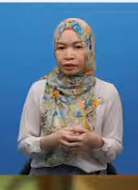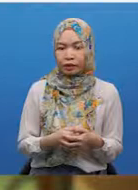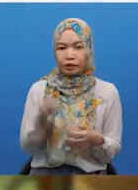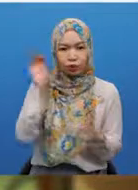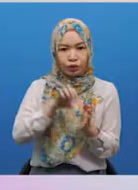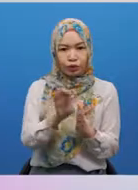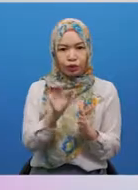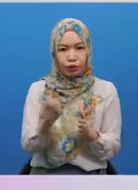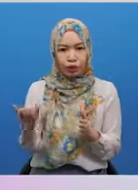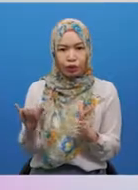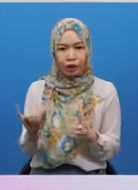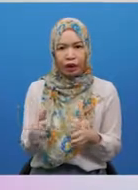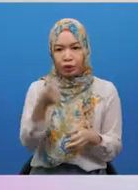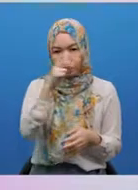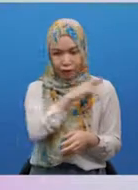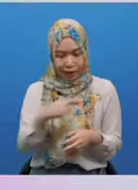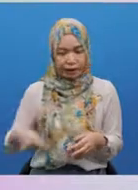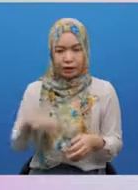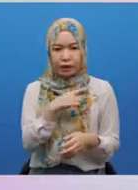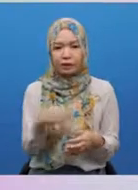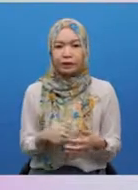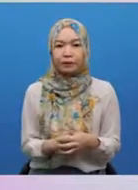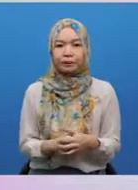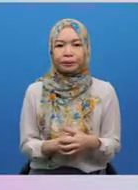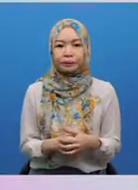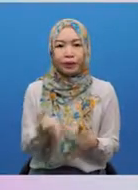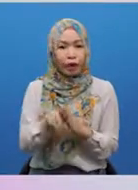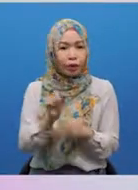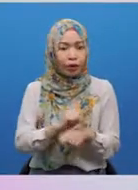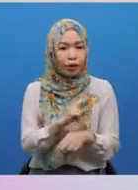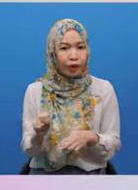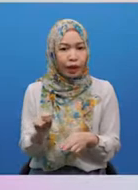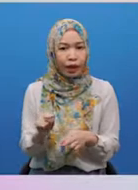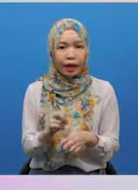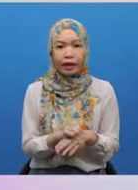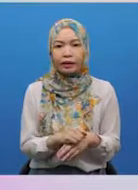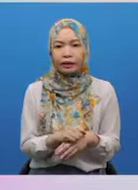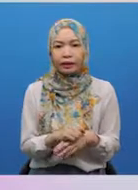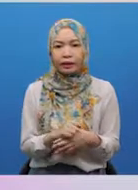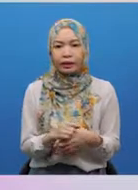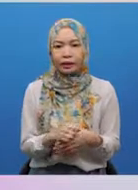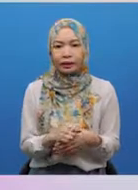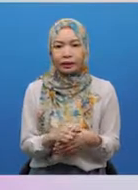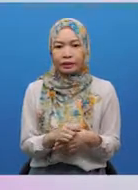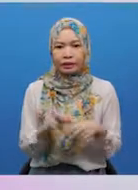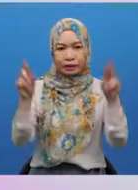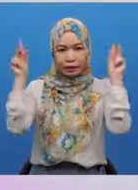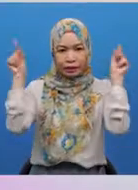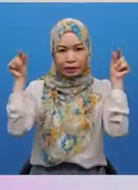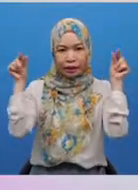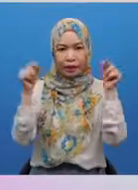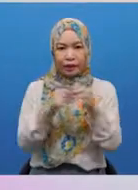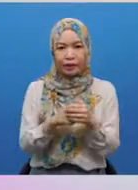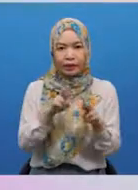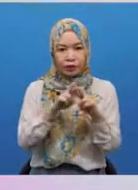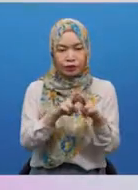Ciri ketiga, penggunaan bentuk sapaan, gelaran dan rujukan kehormat.